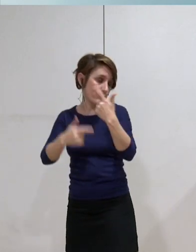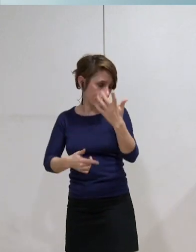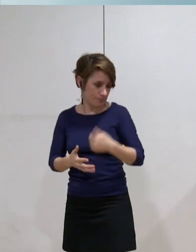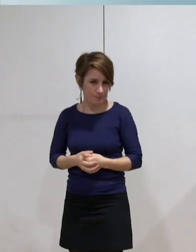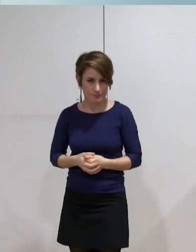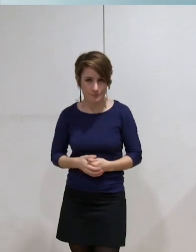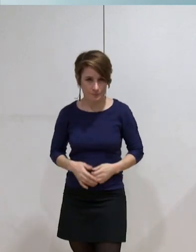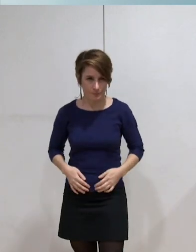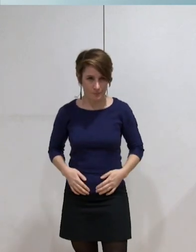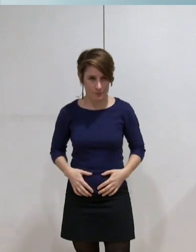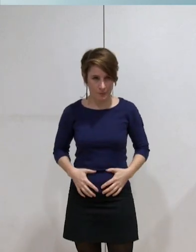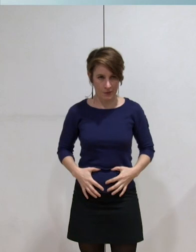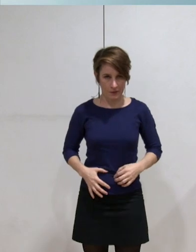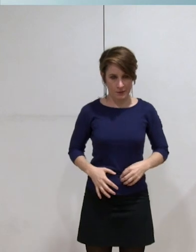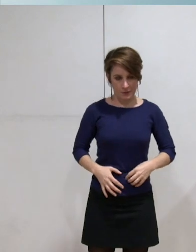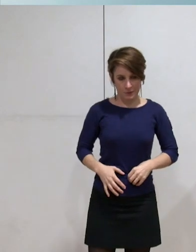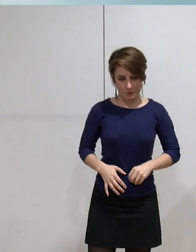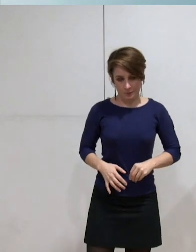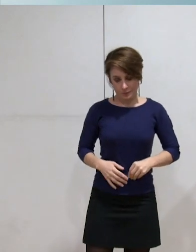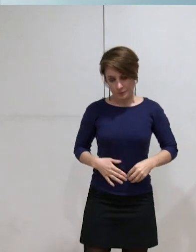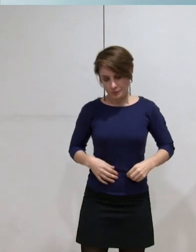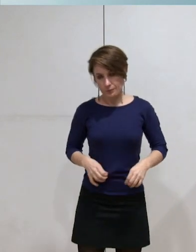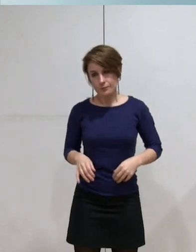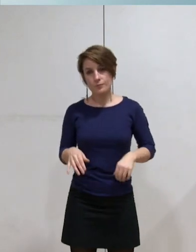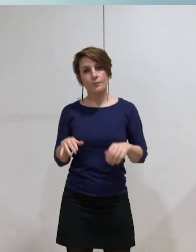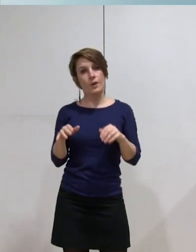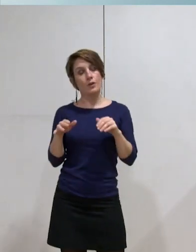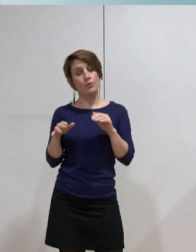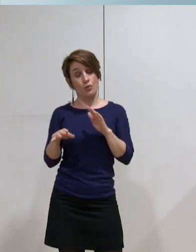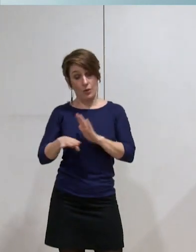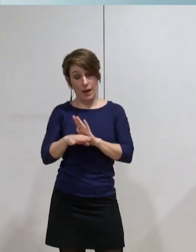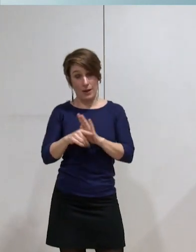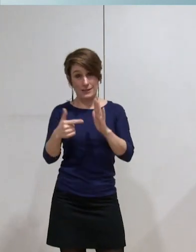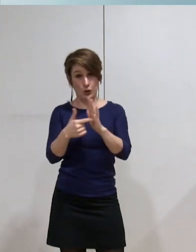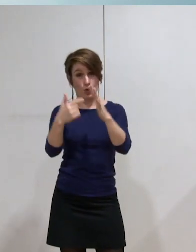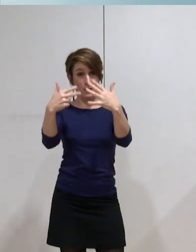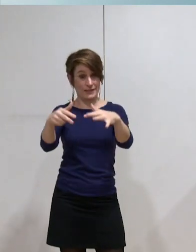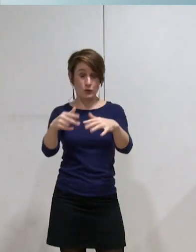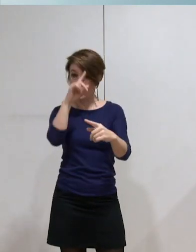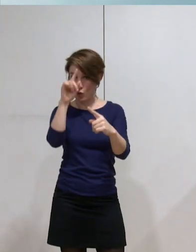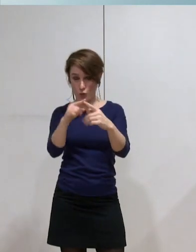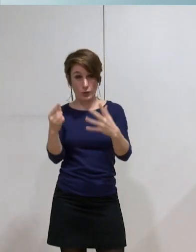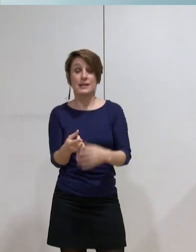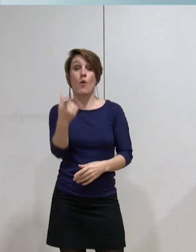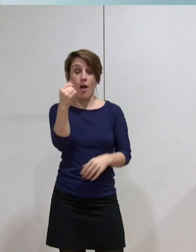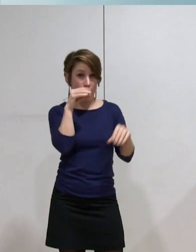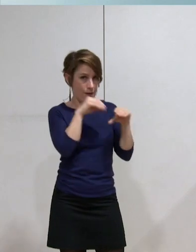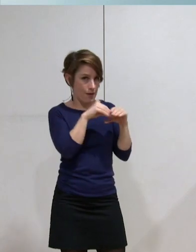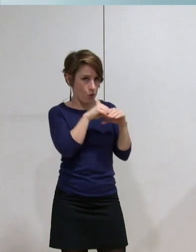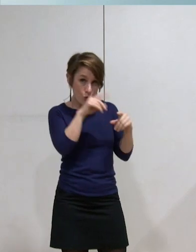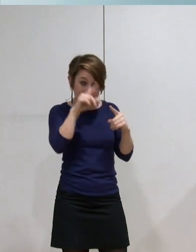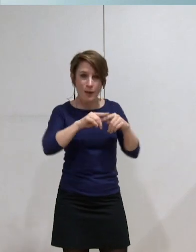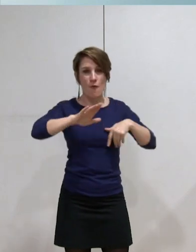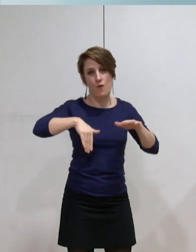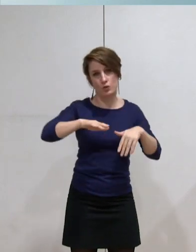logement il s'agit quoi qu'il en soit dès 2018 d'avoir des économies en terme de fonctionnement puisque